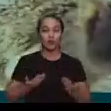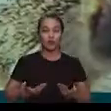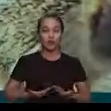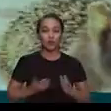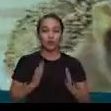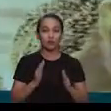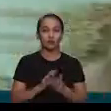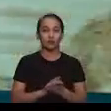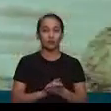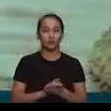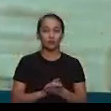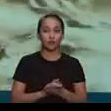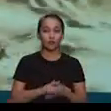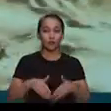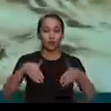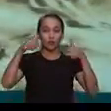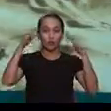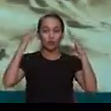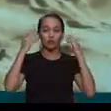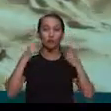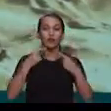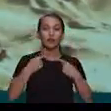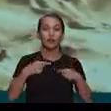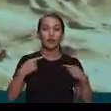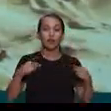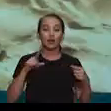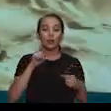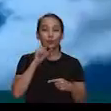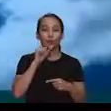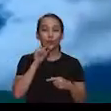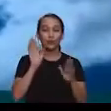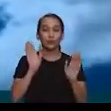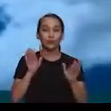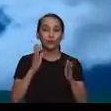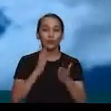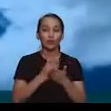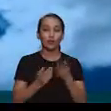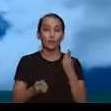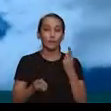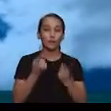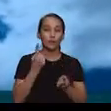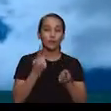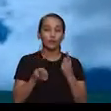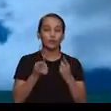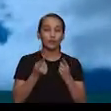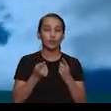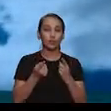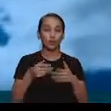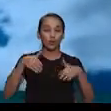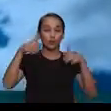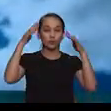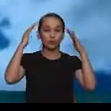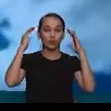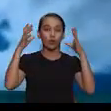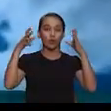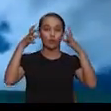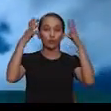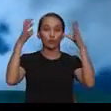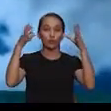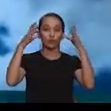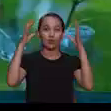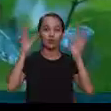yashaydi. Osmonda har xil qushlar parvoz qiladi. Ba'zida osmonda bulutlar suzib yuradi.